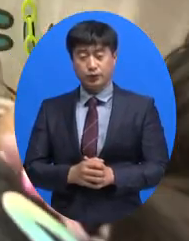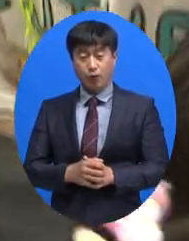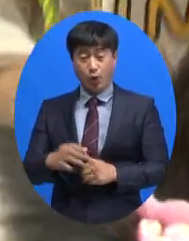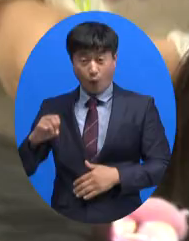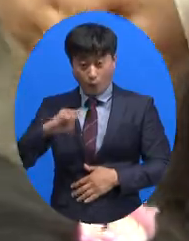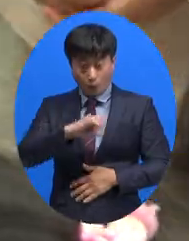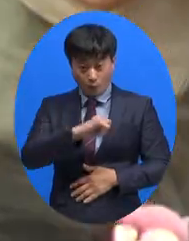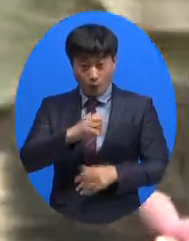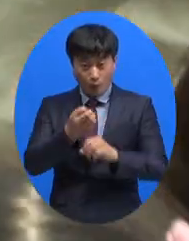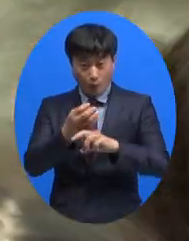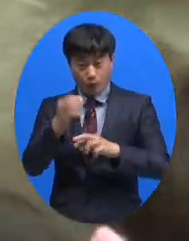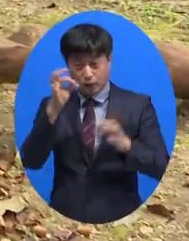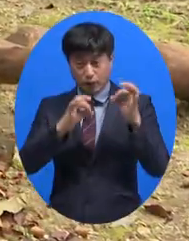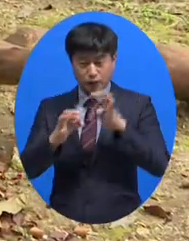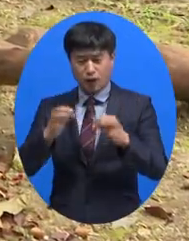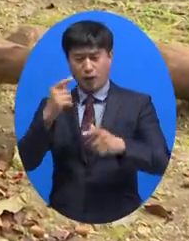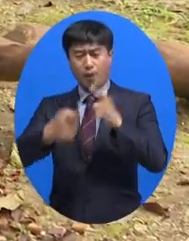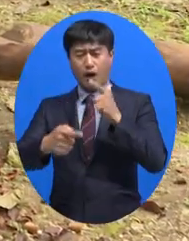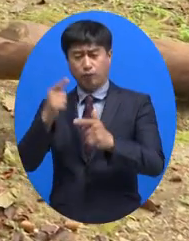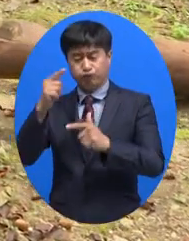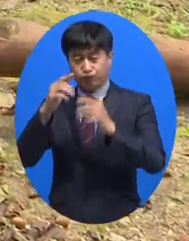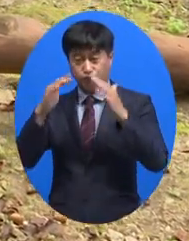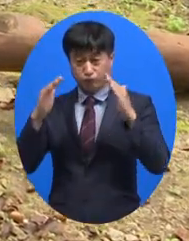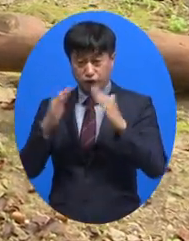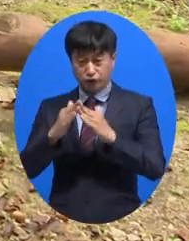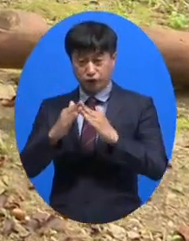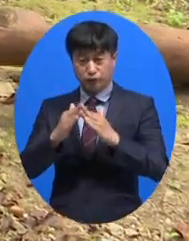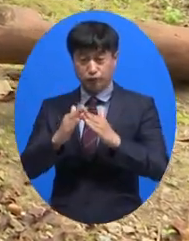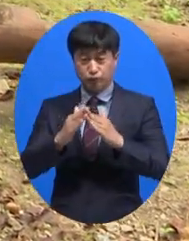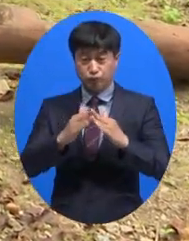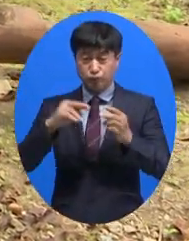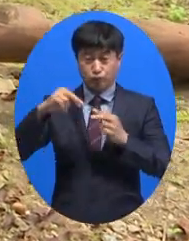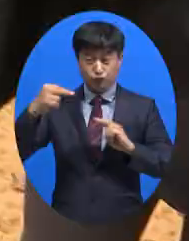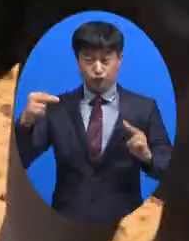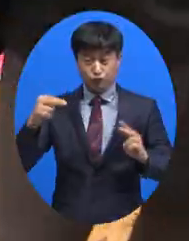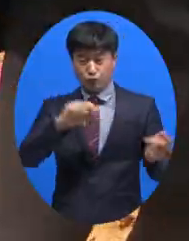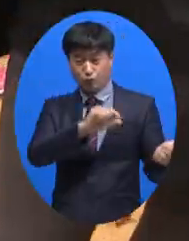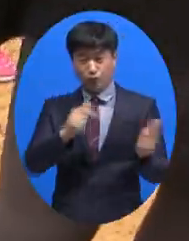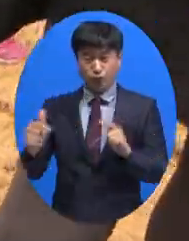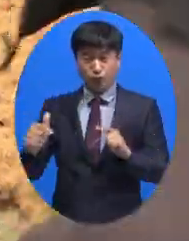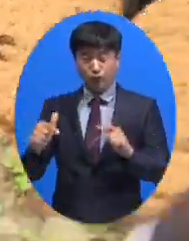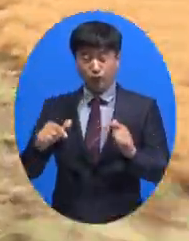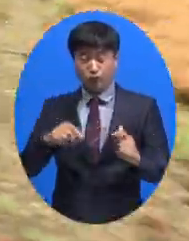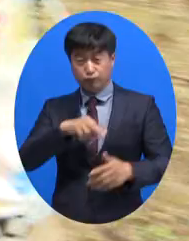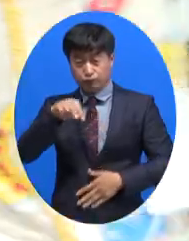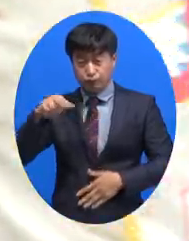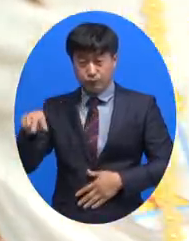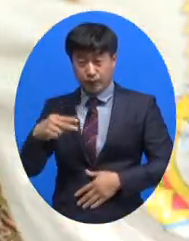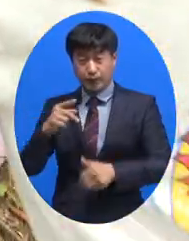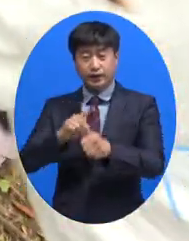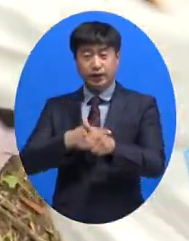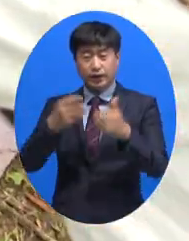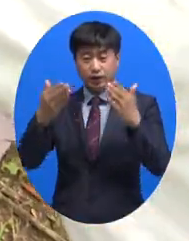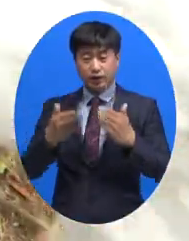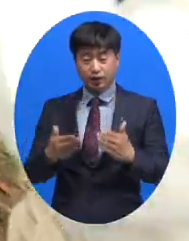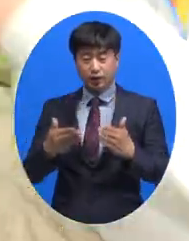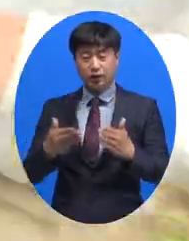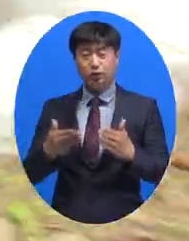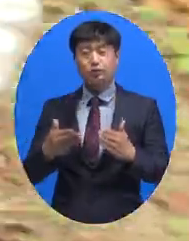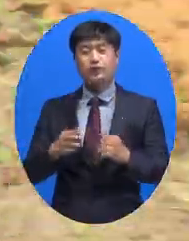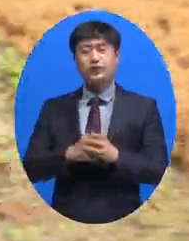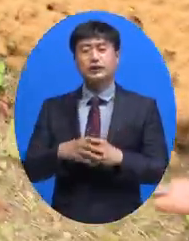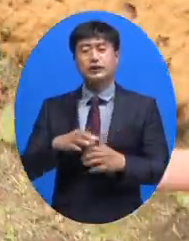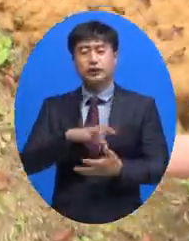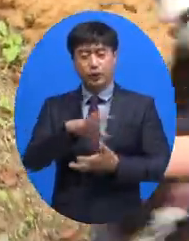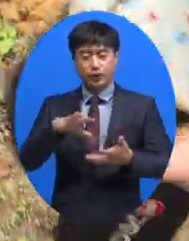곤충 보물찾기를 하는 건데 나무 움막으로 줄사다리로 이리저리 맘껏 뛰며 자연이 준 장난감에